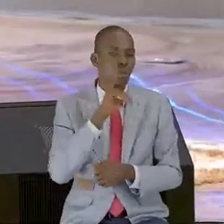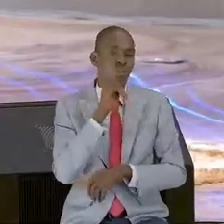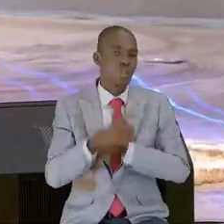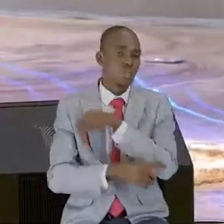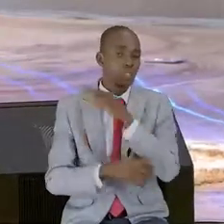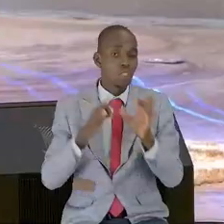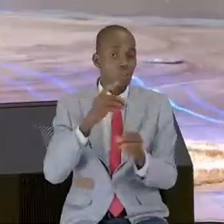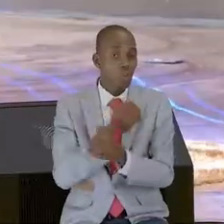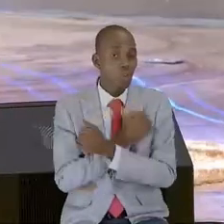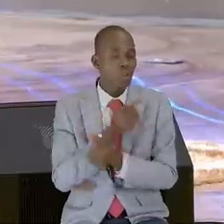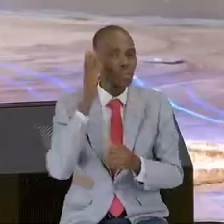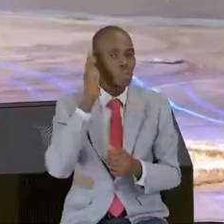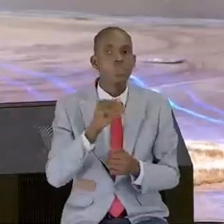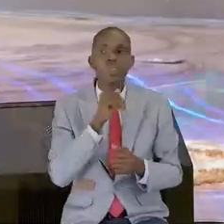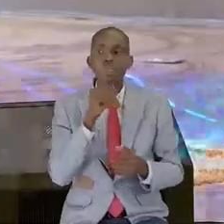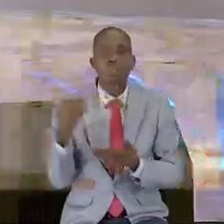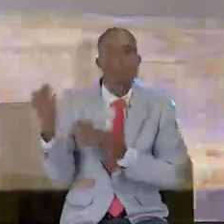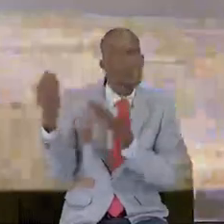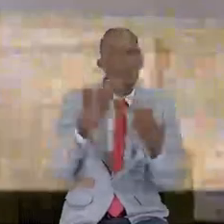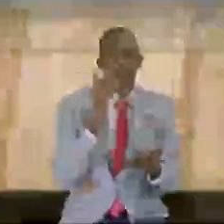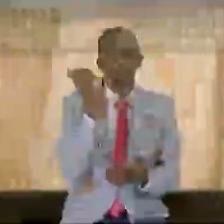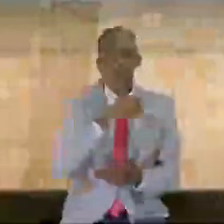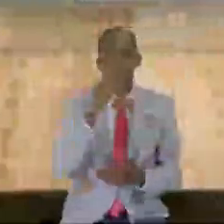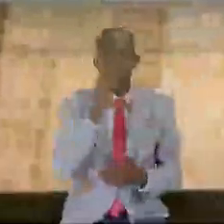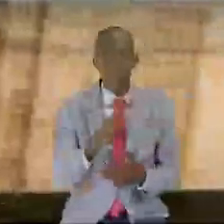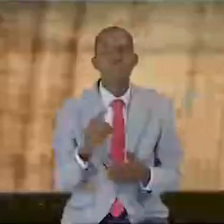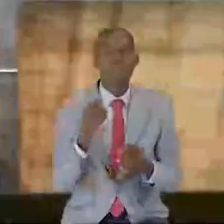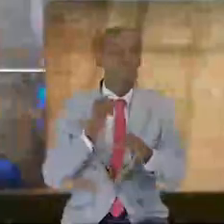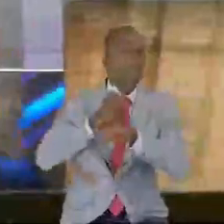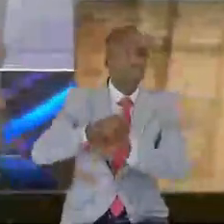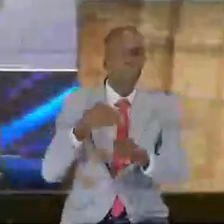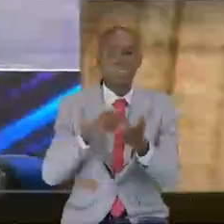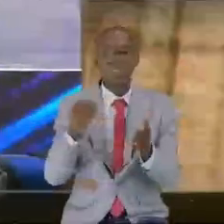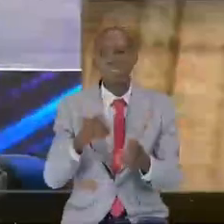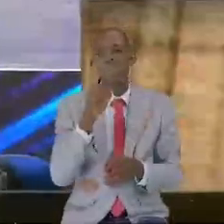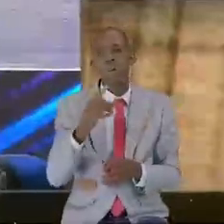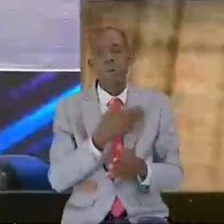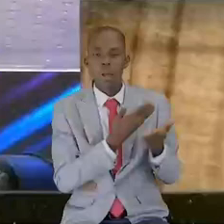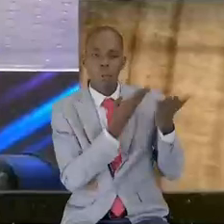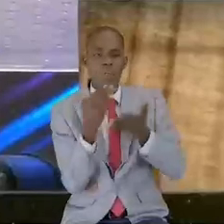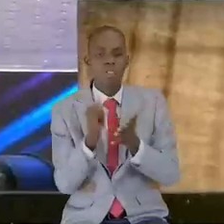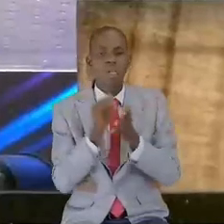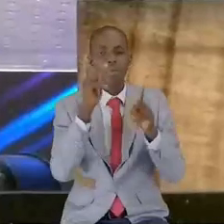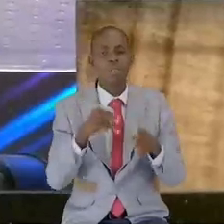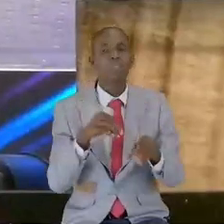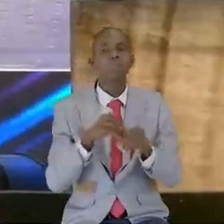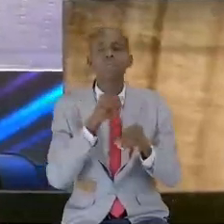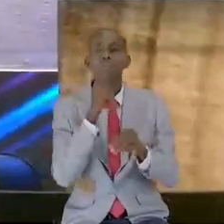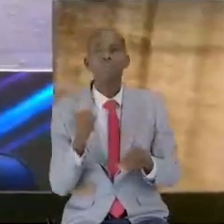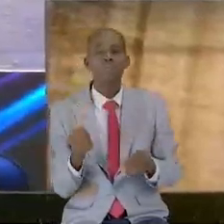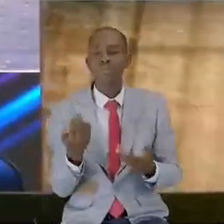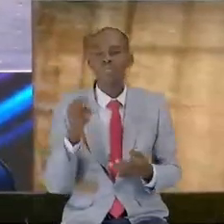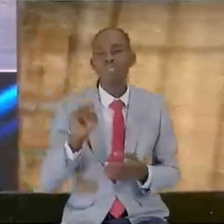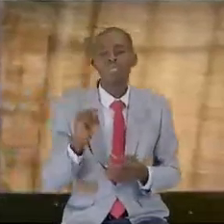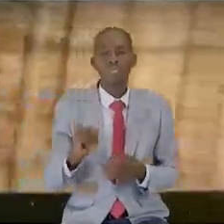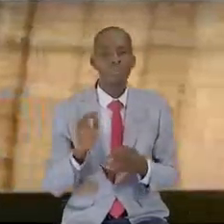aimes, tu ne vas pas rendre faux témoignages contre qui que ce soit et le conduire dans des problèmes